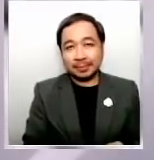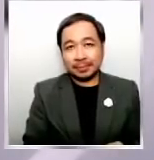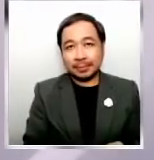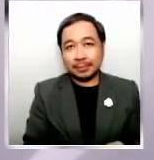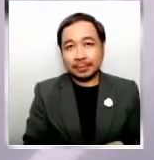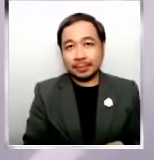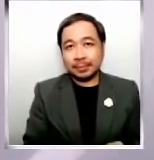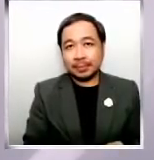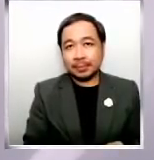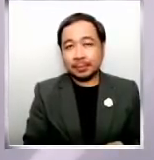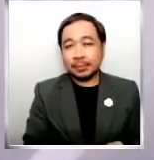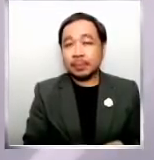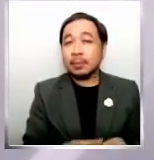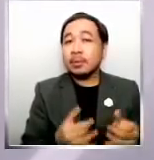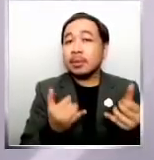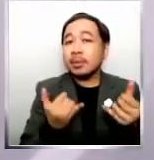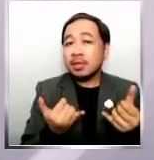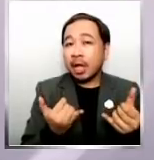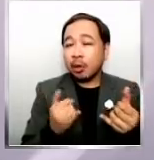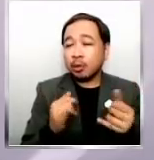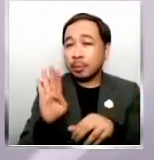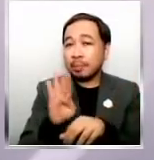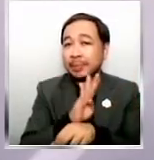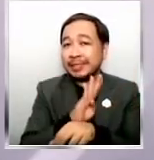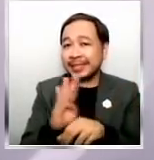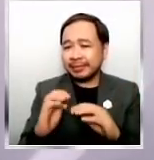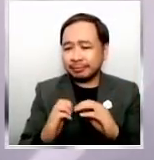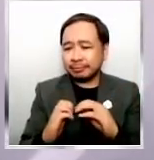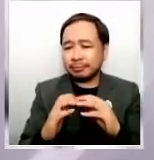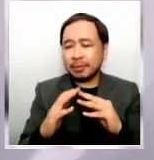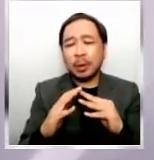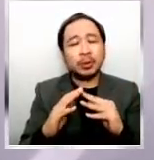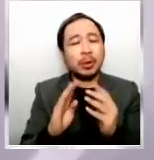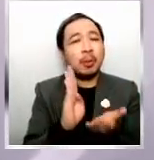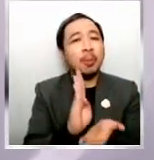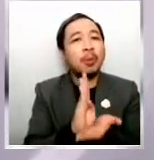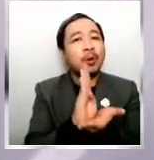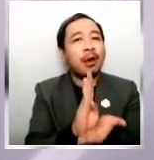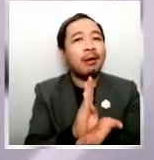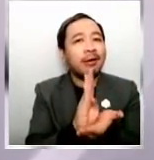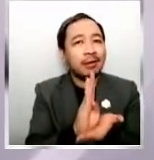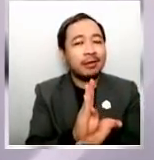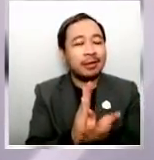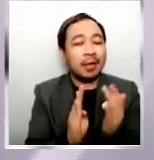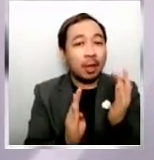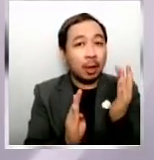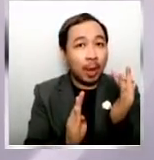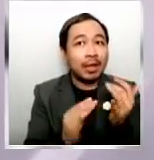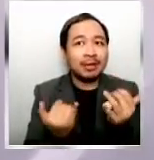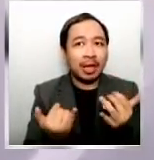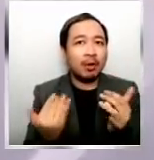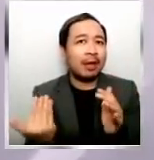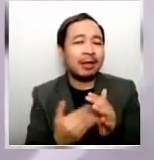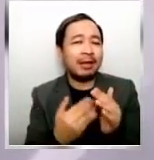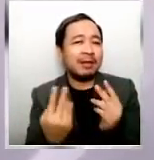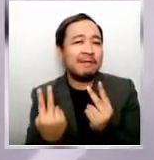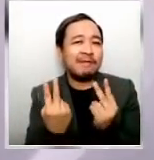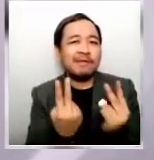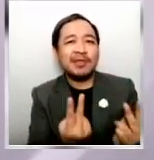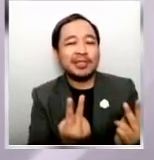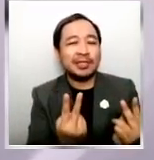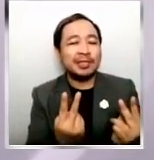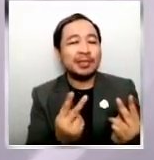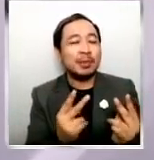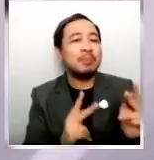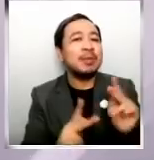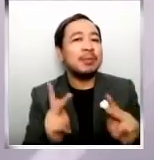Unti-unti nang nakakabawi ang mga negosyo sa Boracay ngayong bumabalik na ang mga turista sa isla. Ano nga bang mga